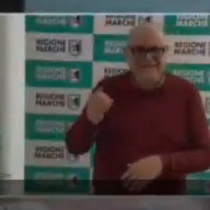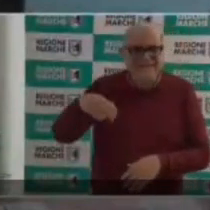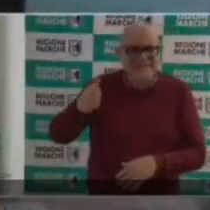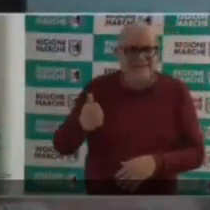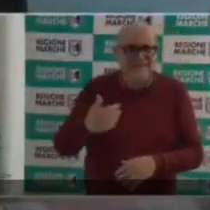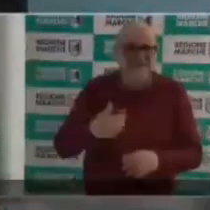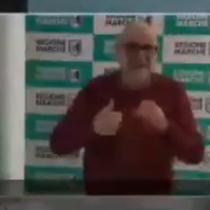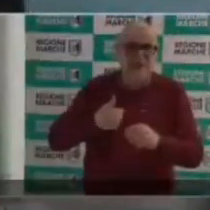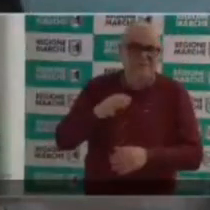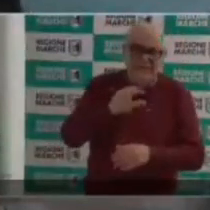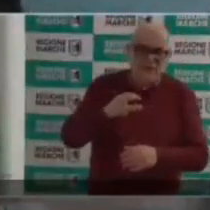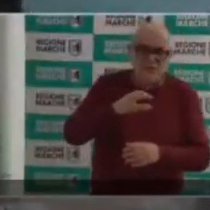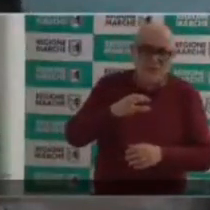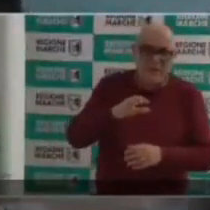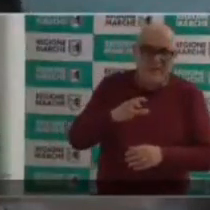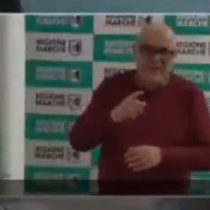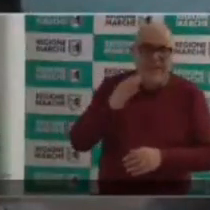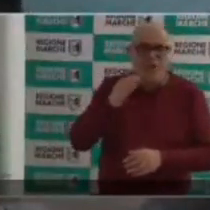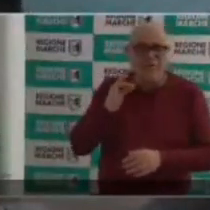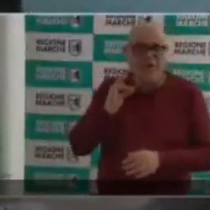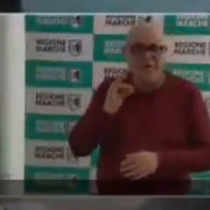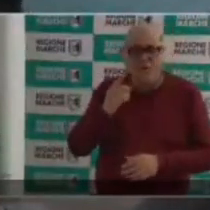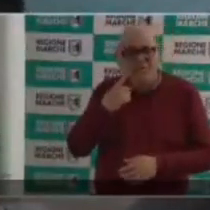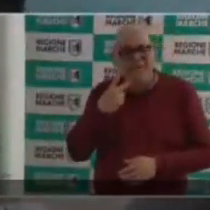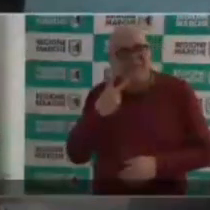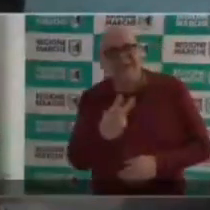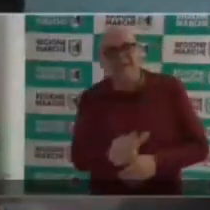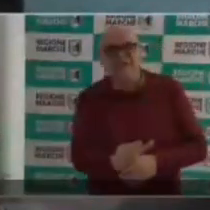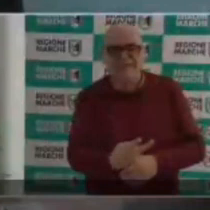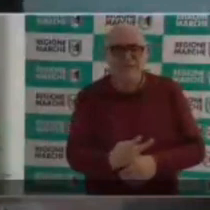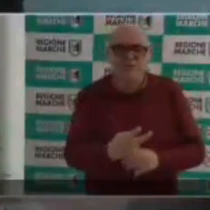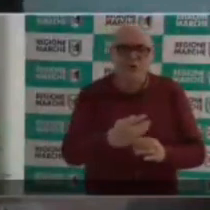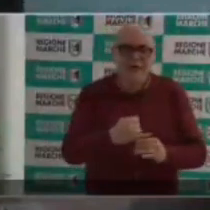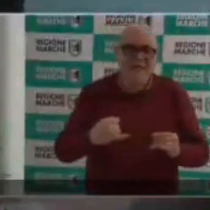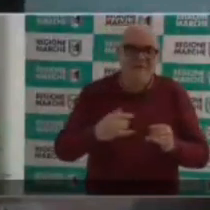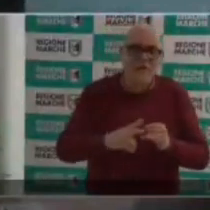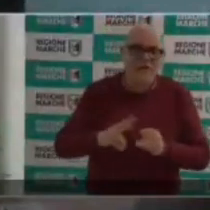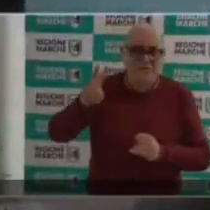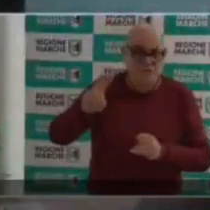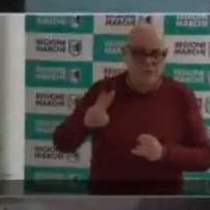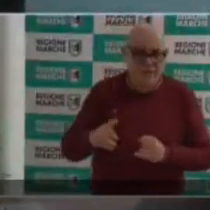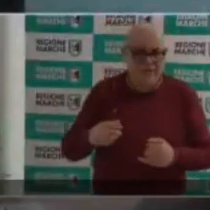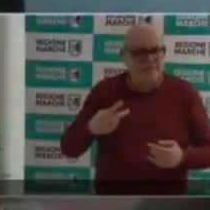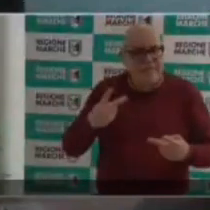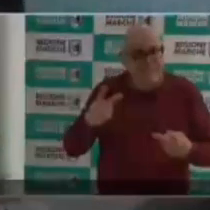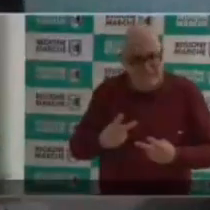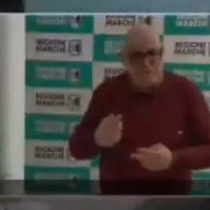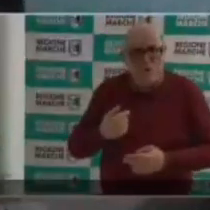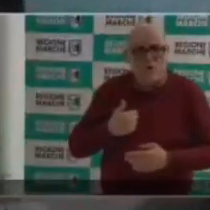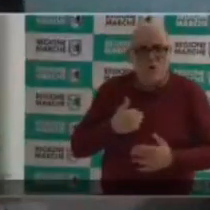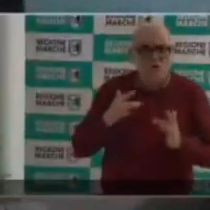livello nazionale. È così. Io sono spesso in contatto con i miei colleghi